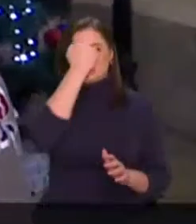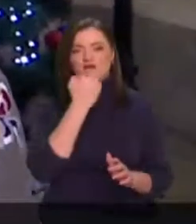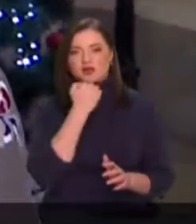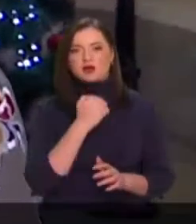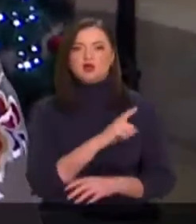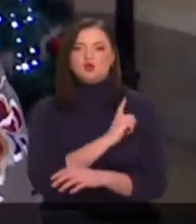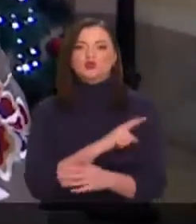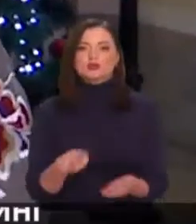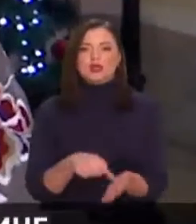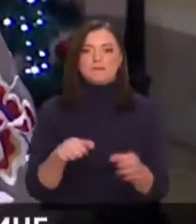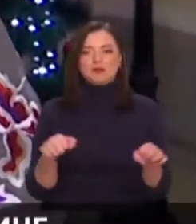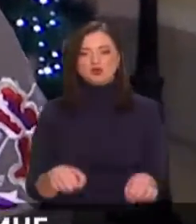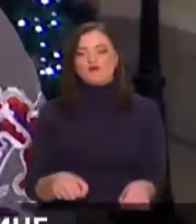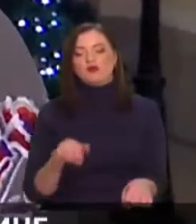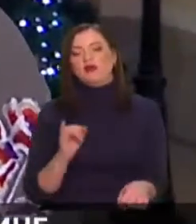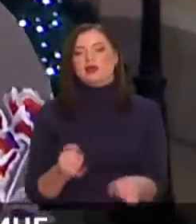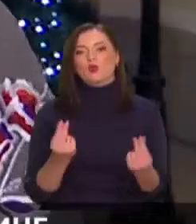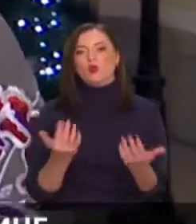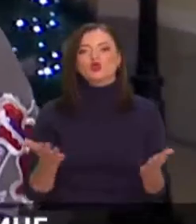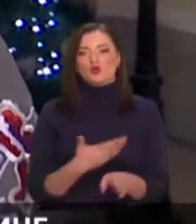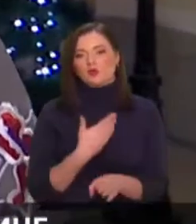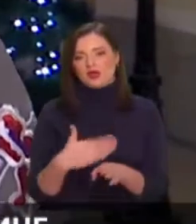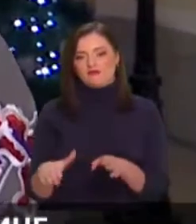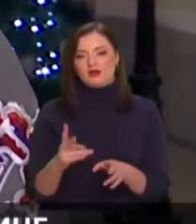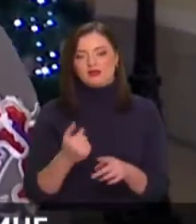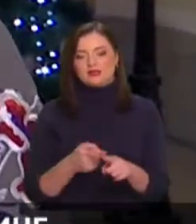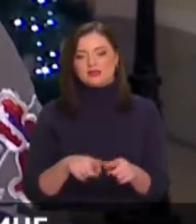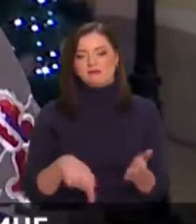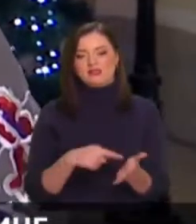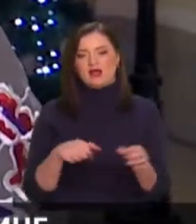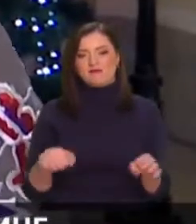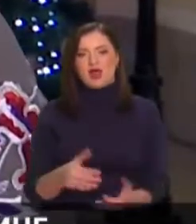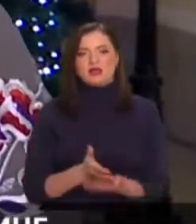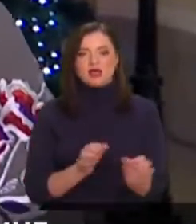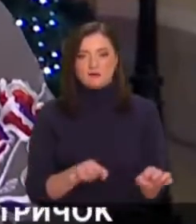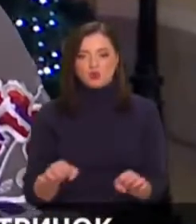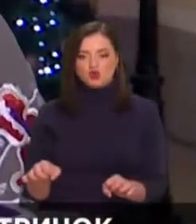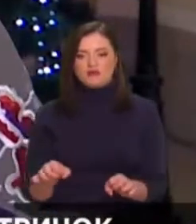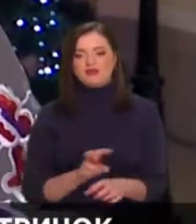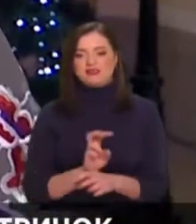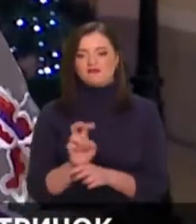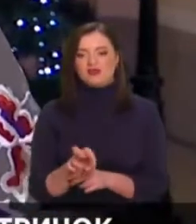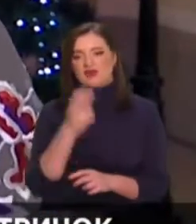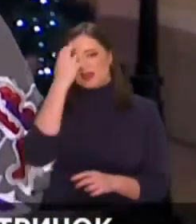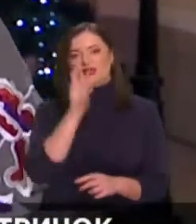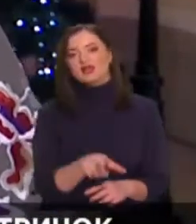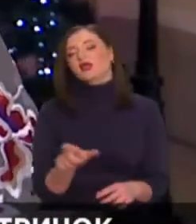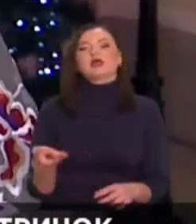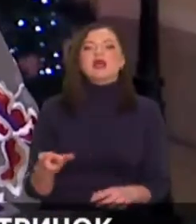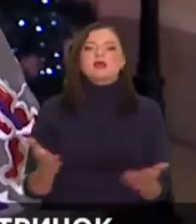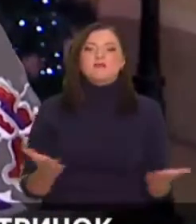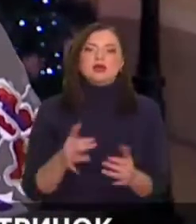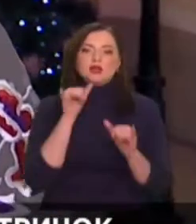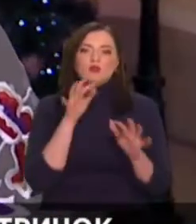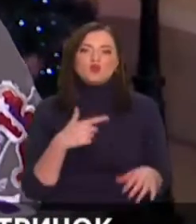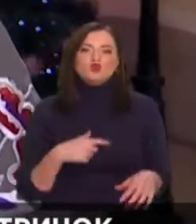зусиллям міської влади і коштам, які виділяє на це міська влада, є можливість відвідати киянам, які не